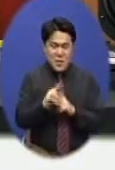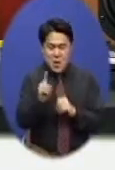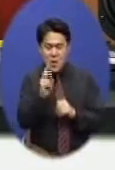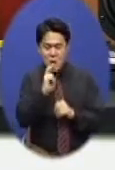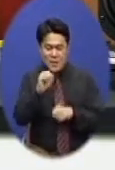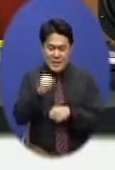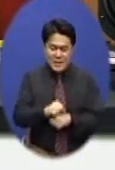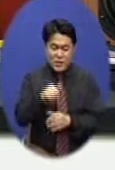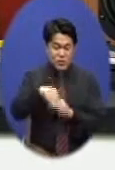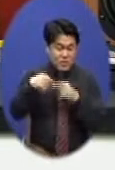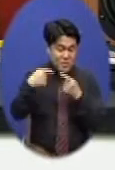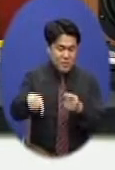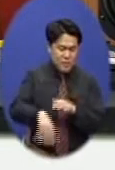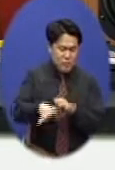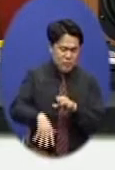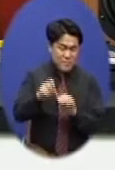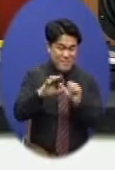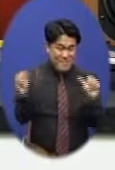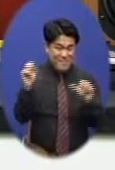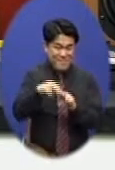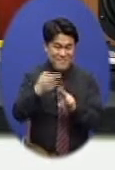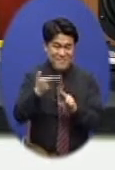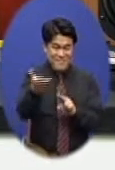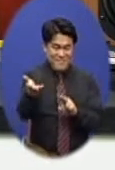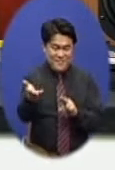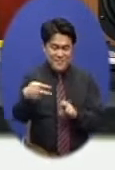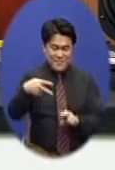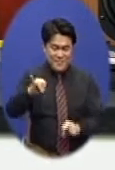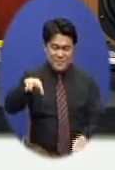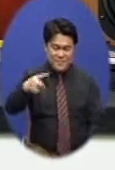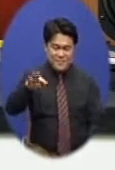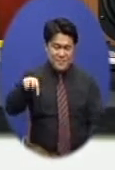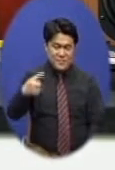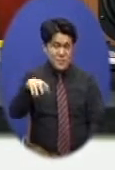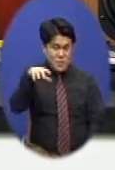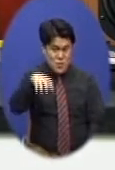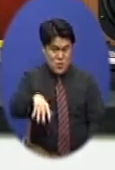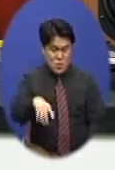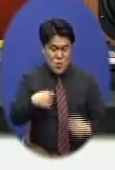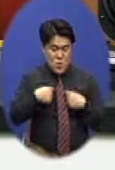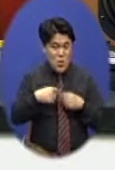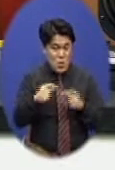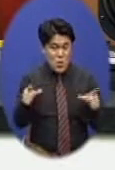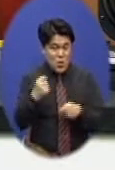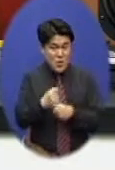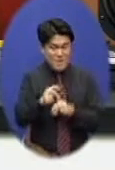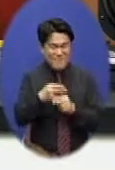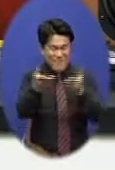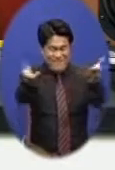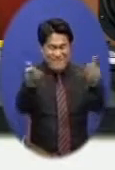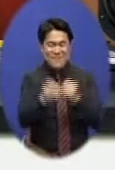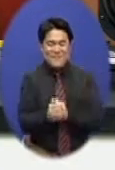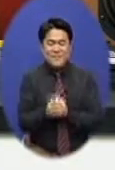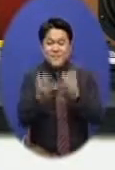분께 저희가 선물을 드리도록 하는데요. 네, 어떤 선물인가요? 시스브로 공동 브랜드 제품 네. 네, 선물 드리도록 하겠습니다. 받으실